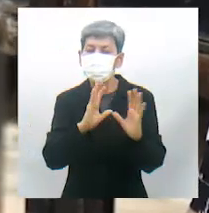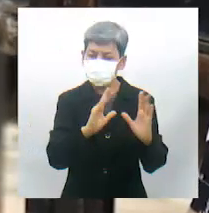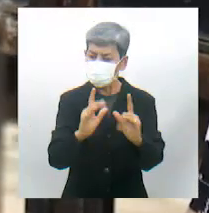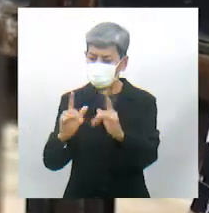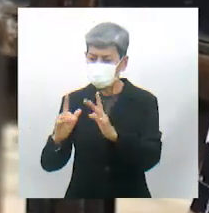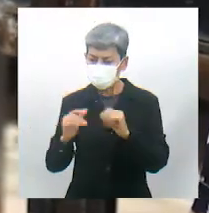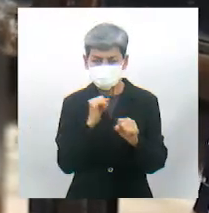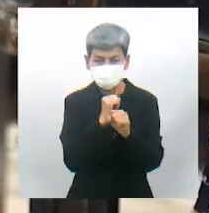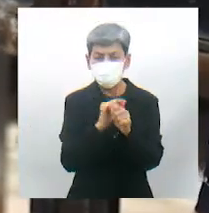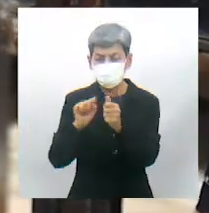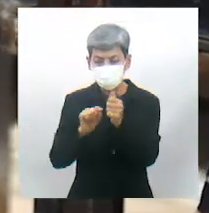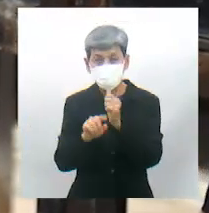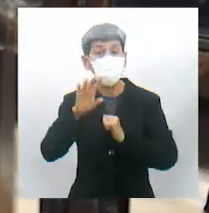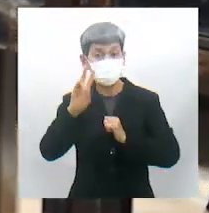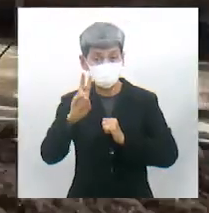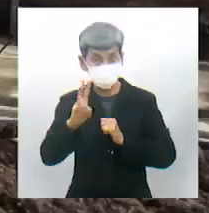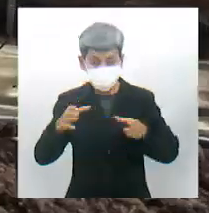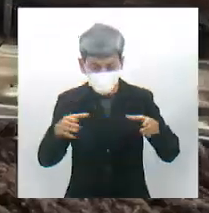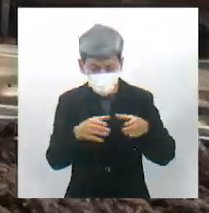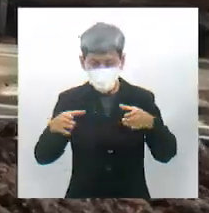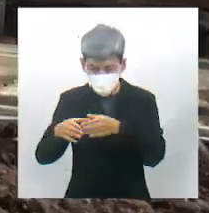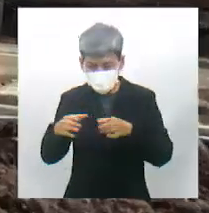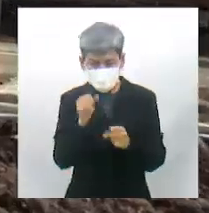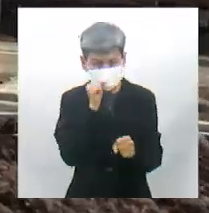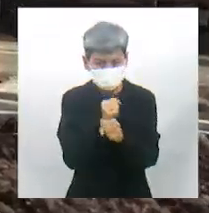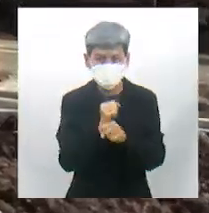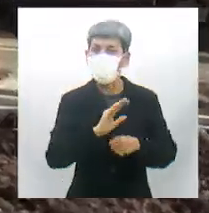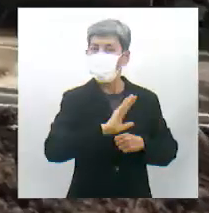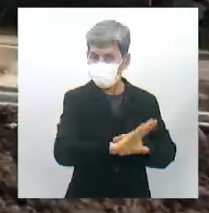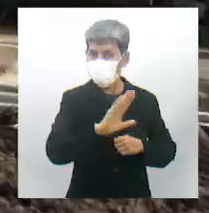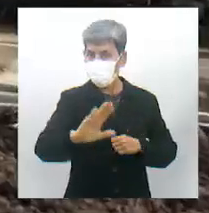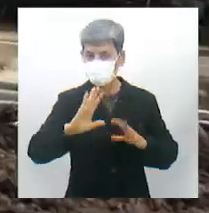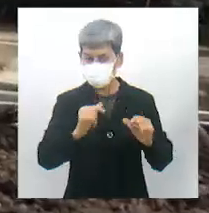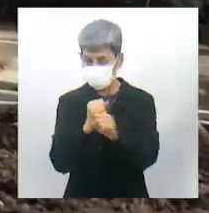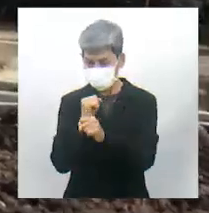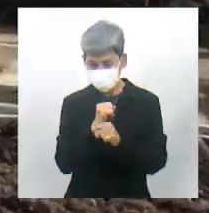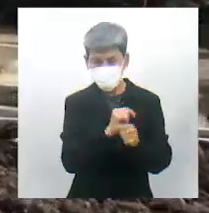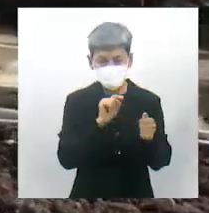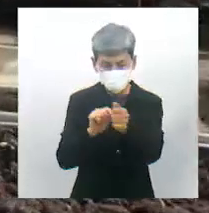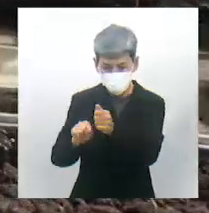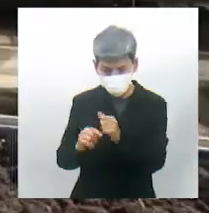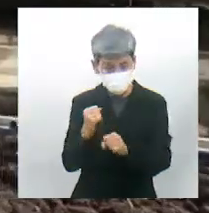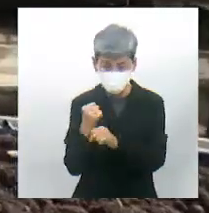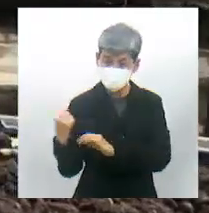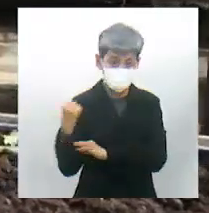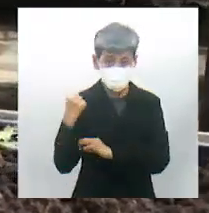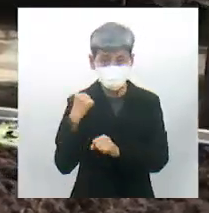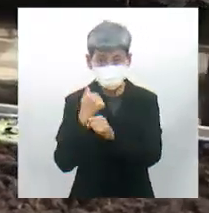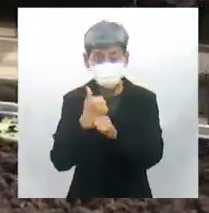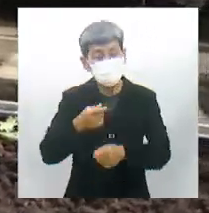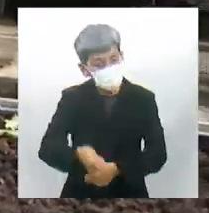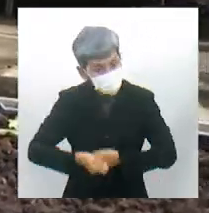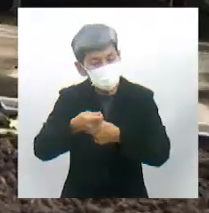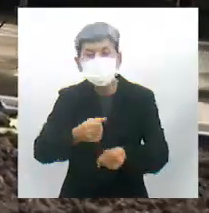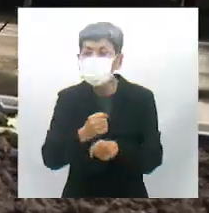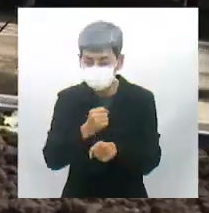ชมรม7อำเภอครับให้เขารวมกลุ่มกันแต่ละชมรมอำเภอไหนที่เขาเข้มแข็งพร้อมจะปลูกเขาต้อง